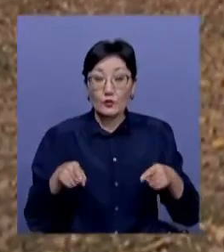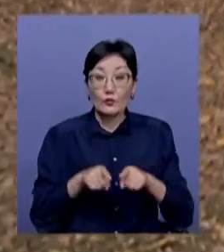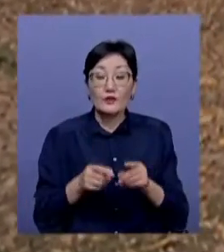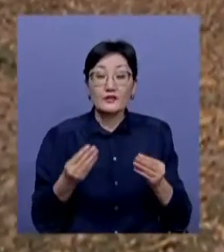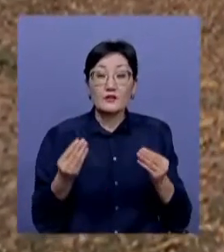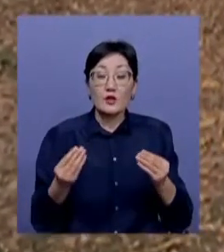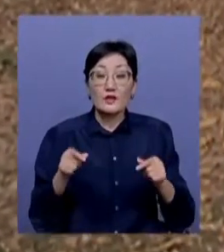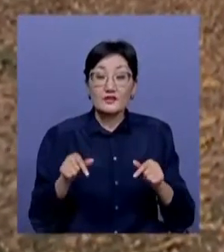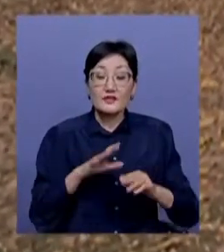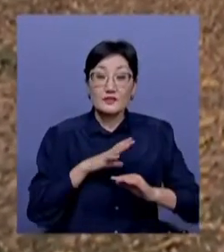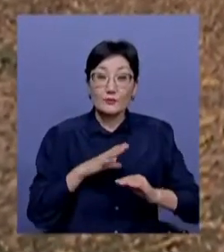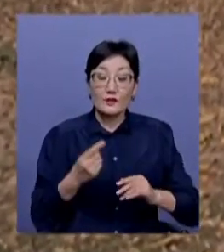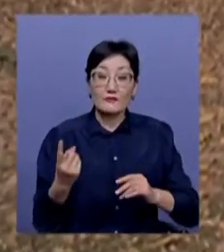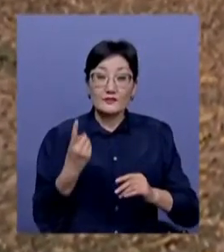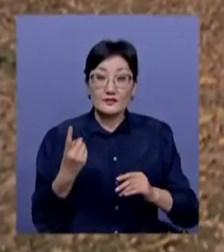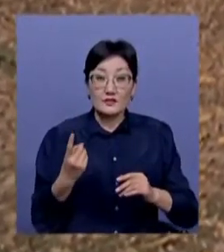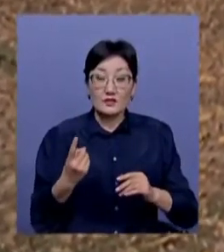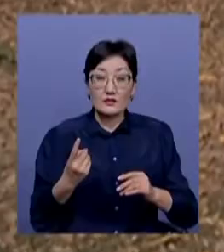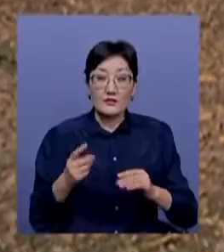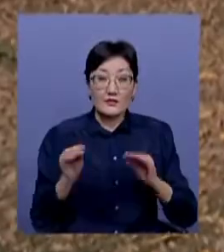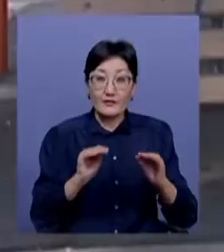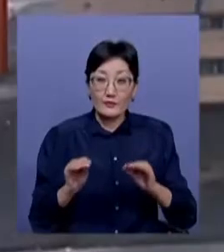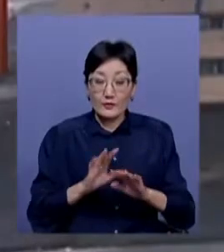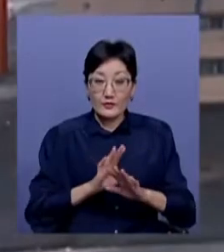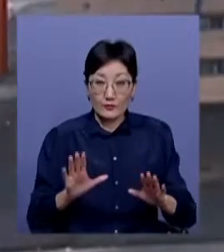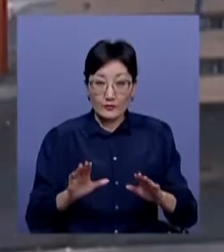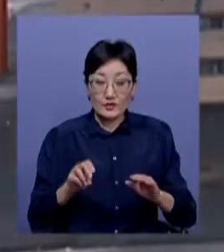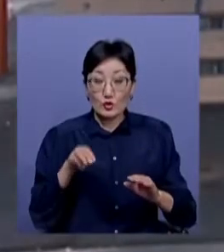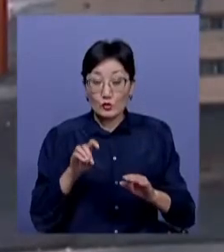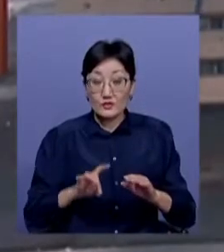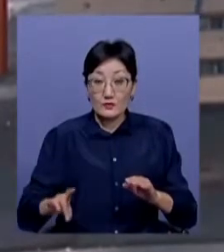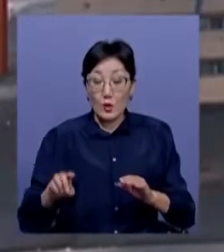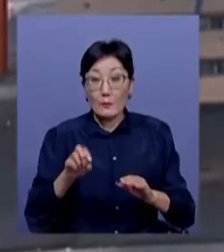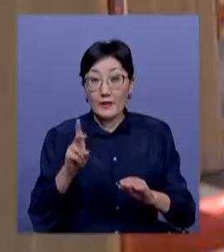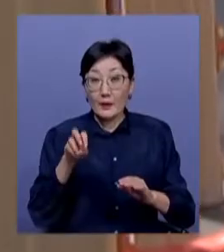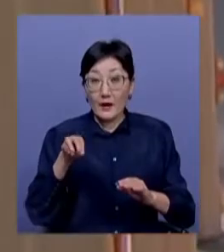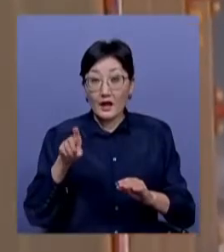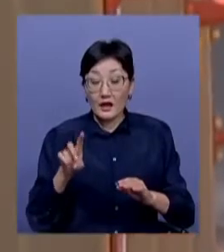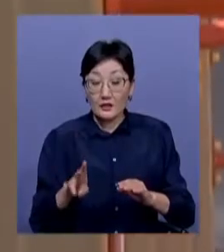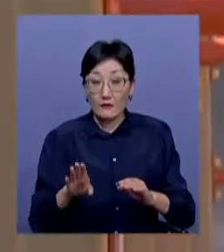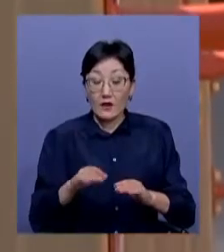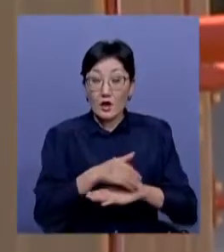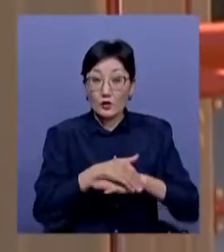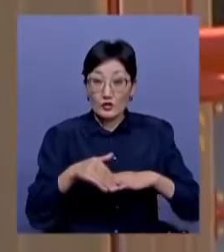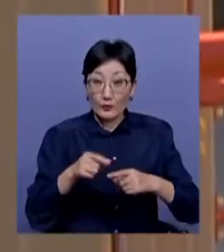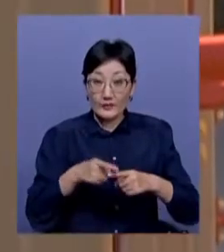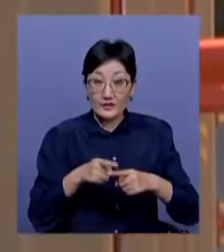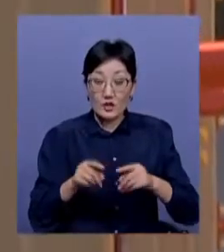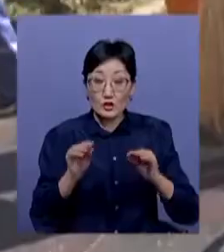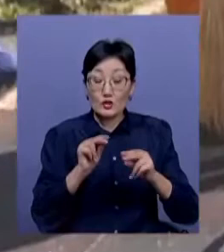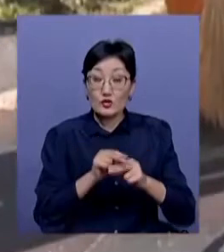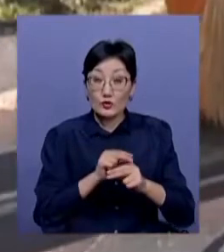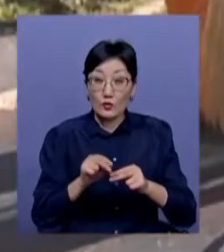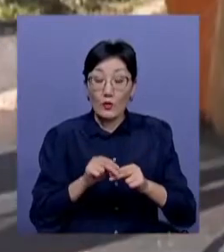что здесь было, во-первых, настолько неблагоустроено. Бұл Түрксіп аудандағы Бекмаханов пен Спасская көшесінің қиылысындағы жөндеуден